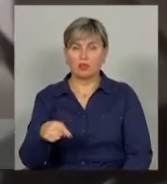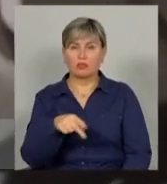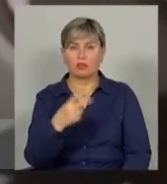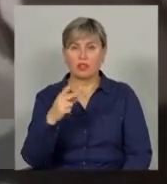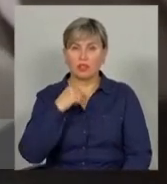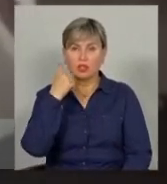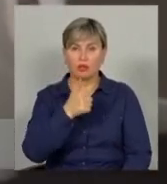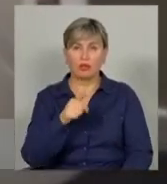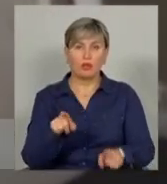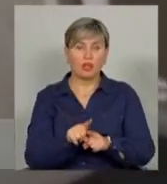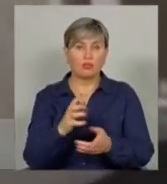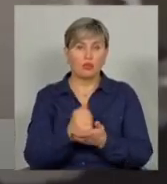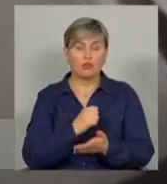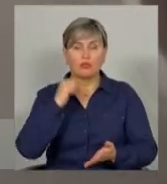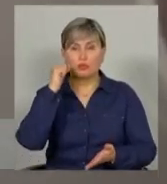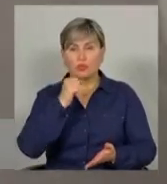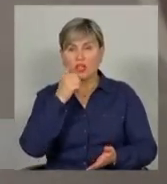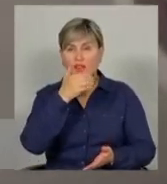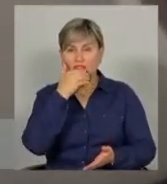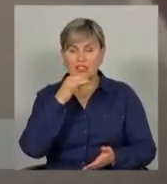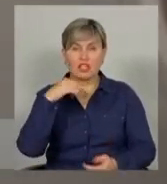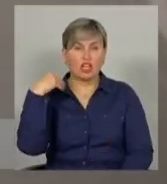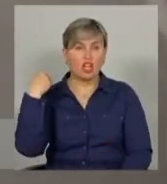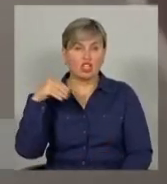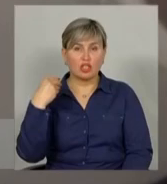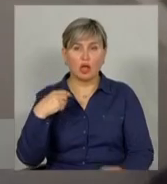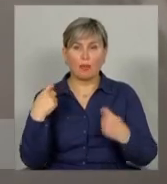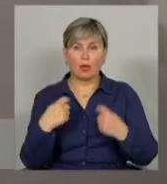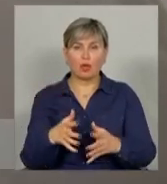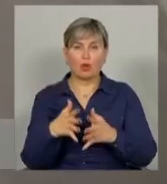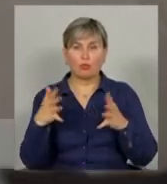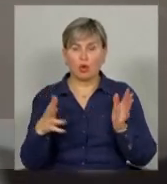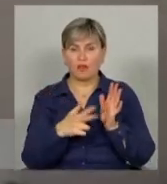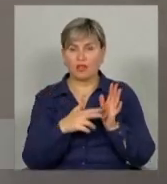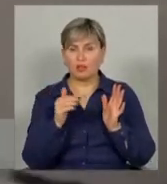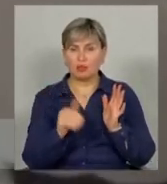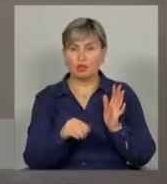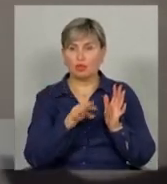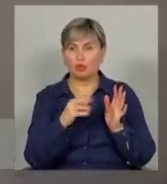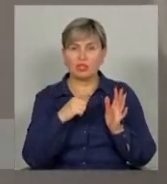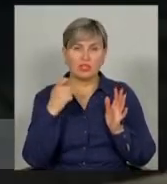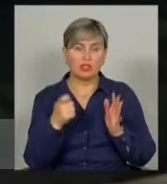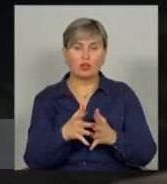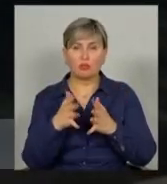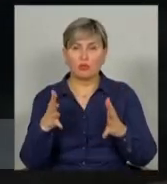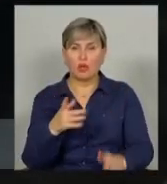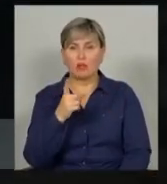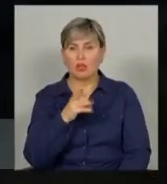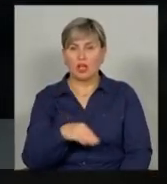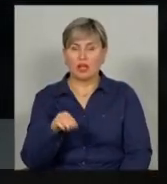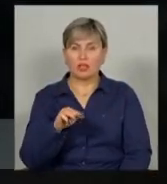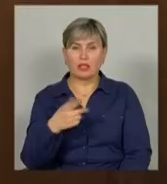2022 годы таким образом в Узбекистан, Афганистан и Таджикистан продали более 8 тысяч тонн зерна с суммой более миллиарда тенге.